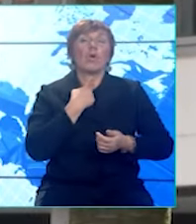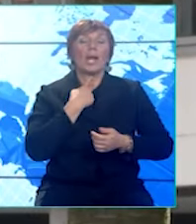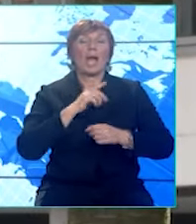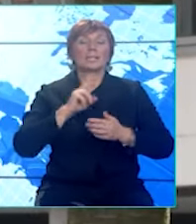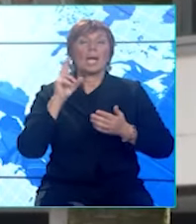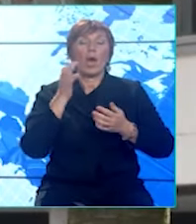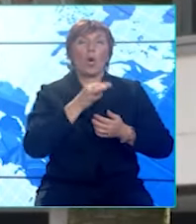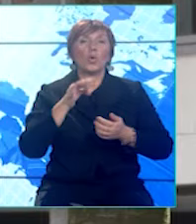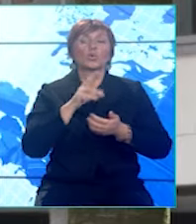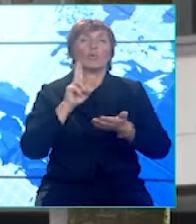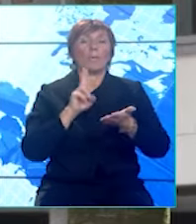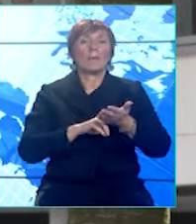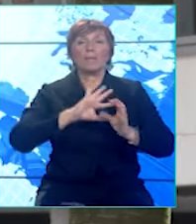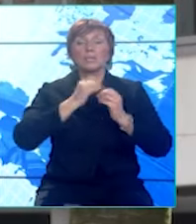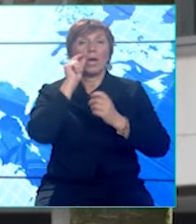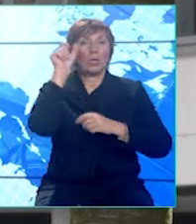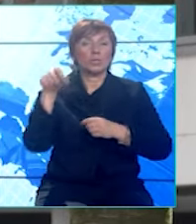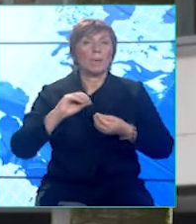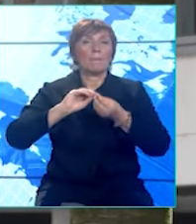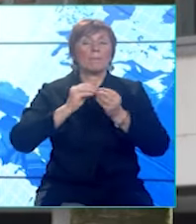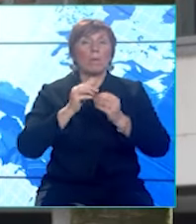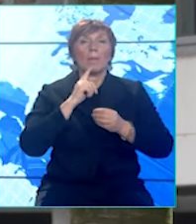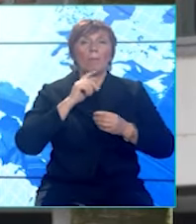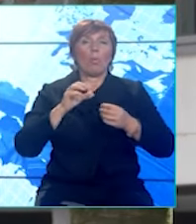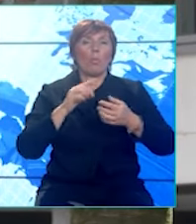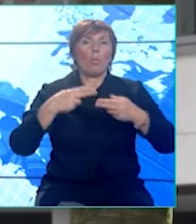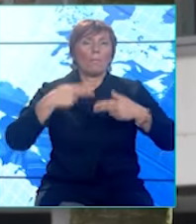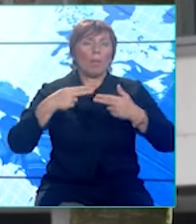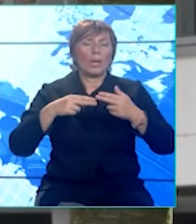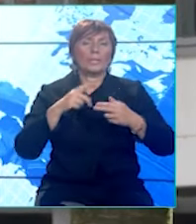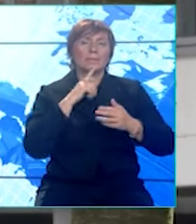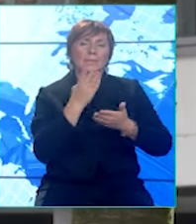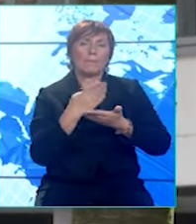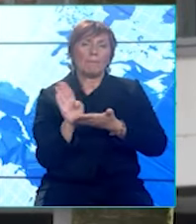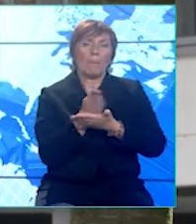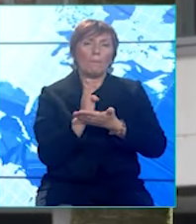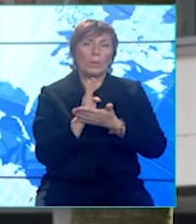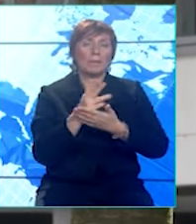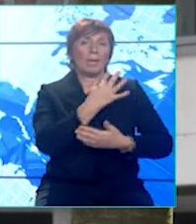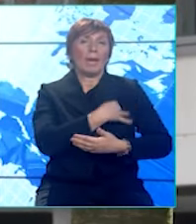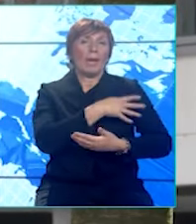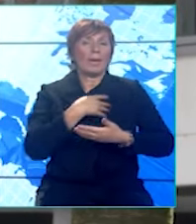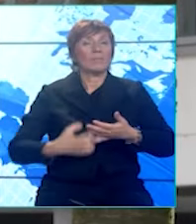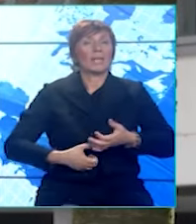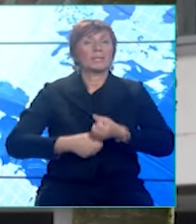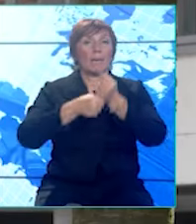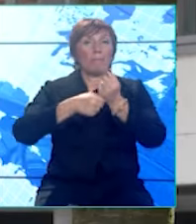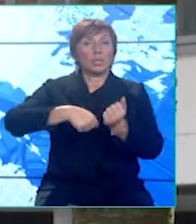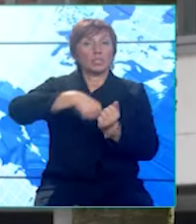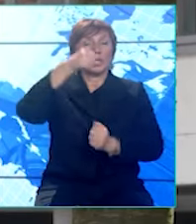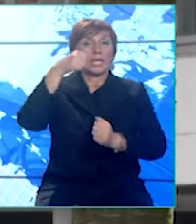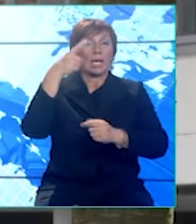pravo svakog čovjeka. Problem je u politici, onoj selektivnoj i principima po potrebi. Hrvatska je podržala rezoluciju